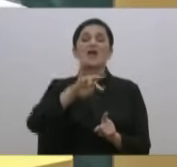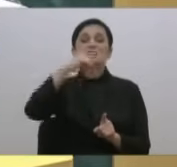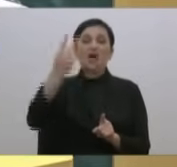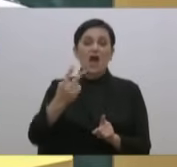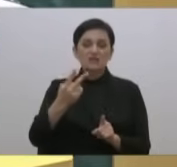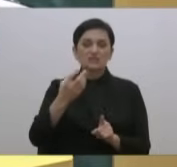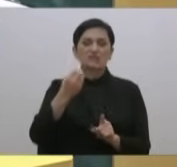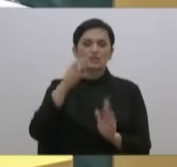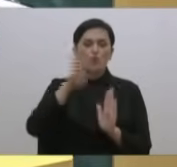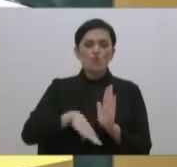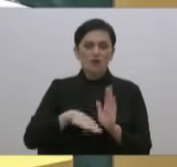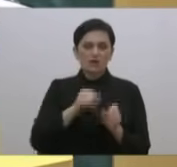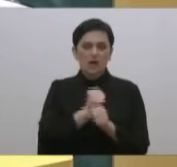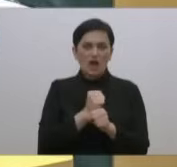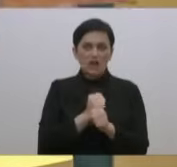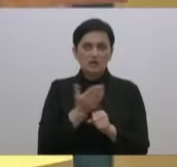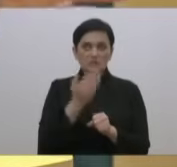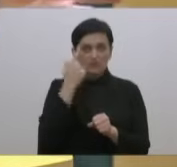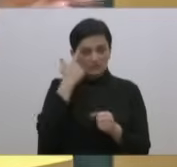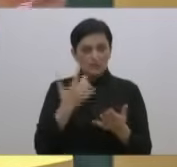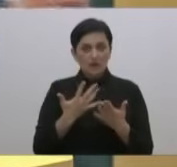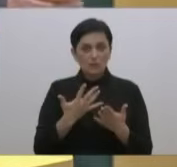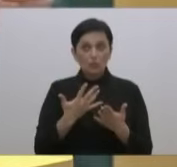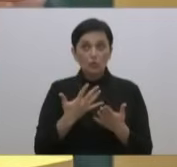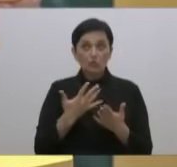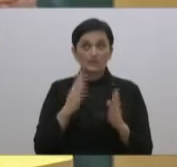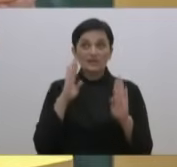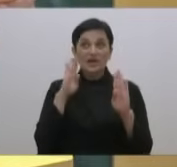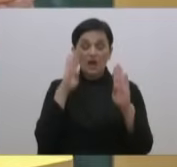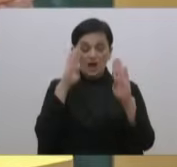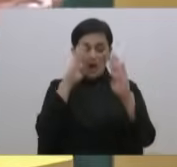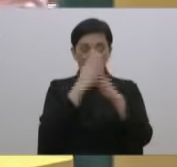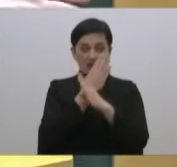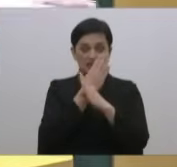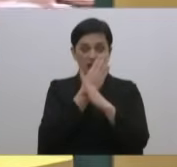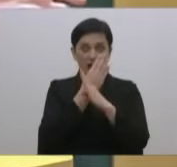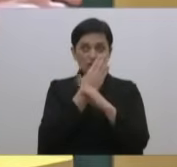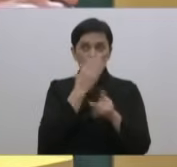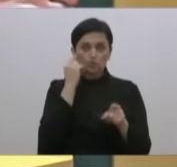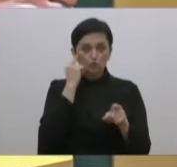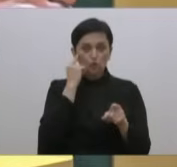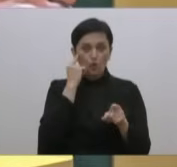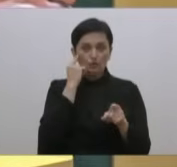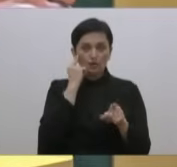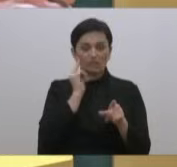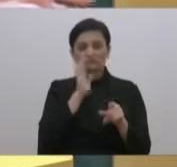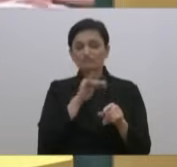ნაცზე უფრო უკადრებელს კადრულობს. წარმოვიდგინეთ. იმიტომ რომ ღალატი გონია რომ